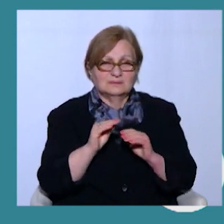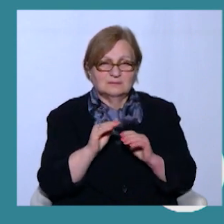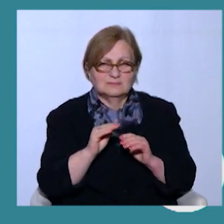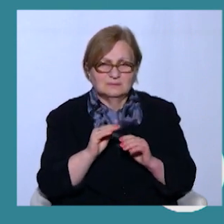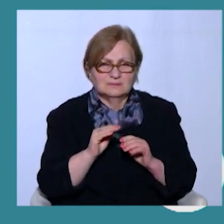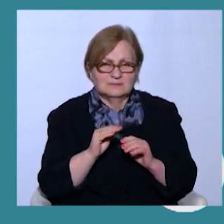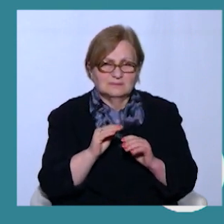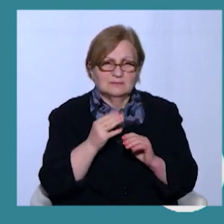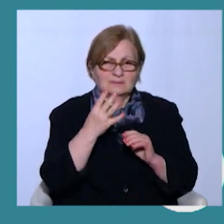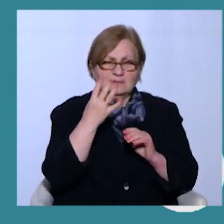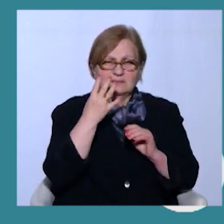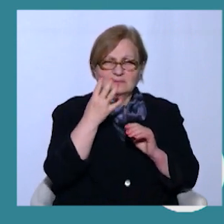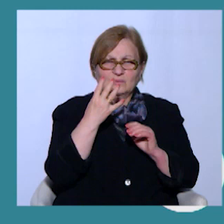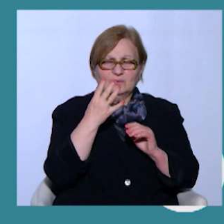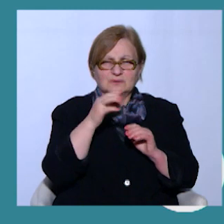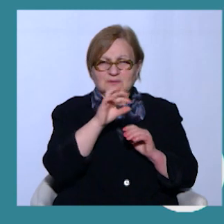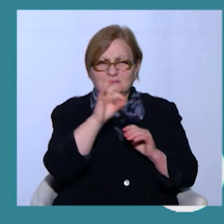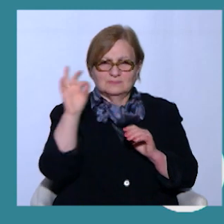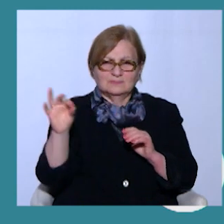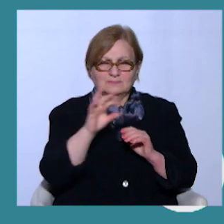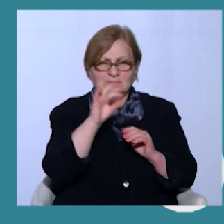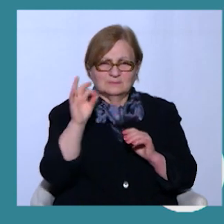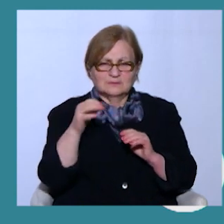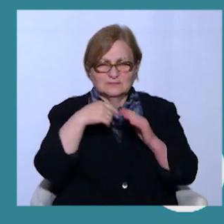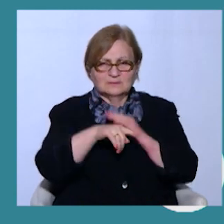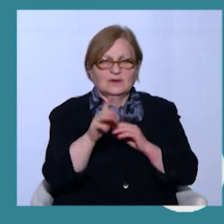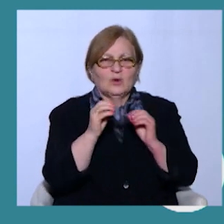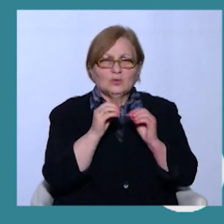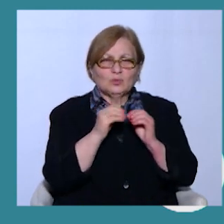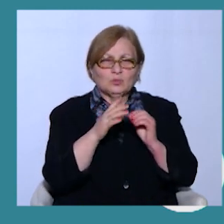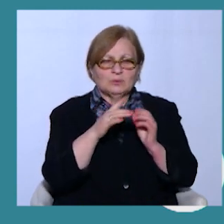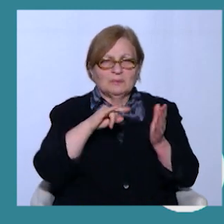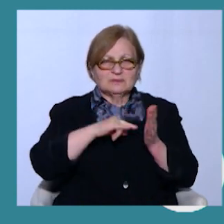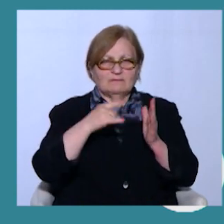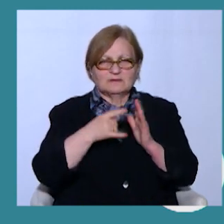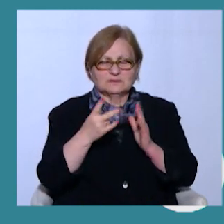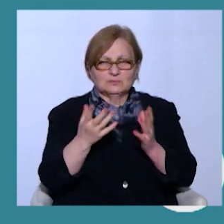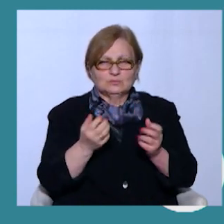მიიღოთ 15 ცალი კვადრატი. მაინტერესებს თუ ამოხსით პასუხები გამომიგზავნეთ შემდეგზე.